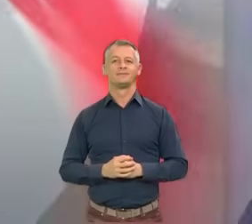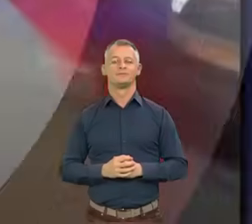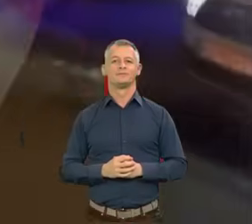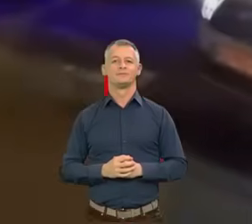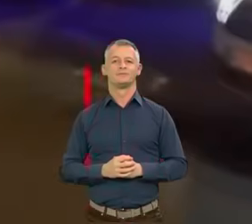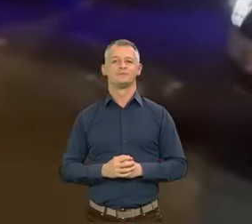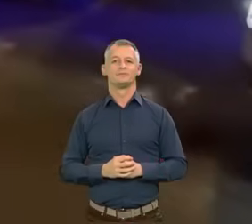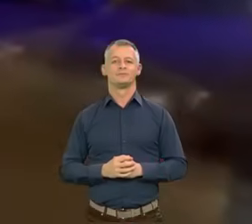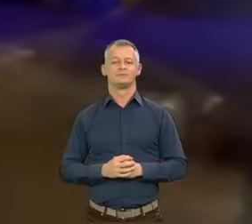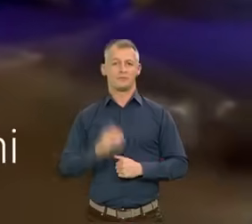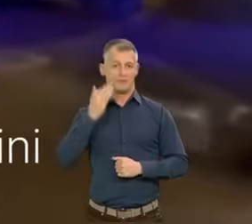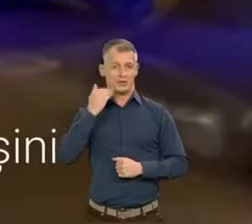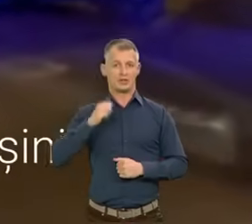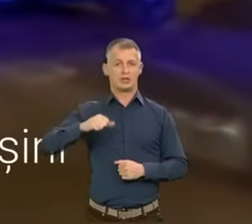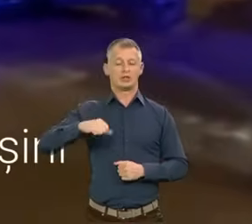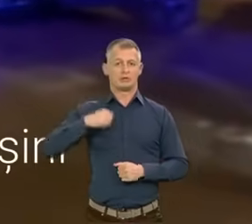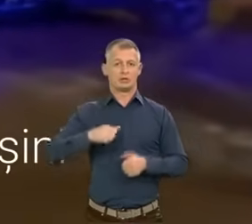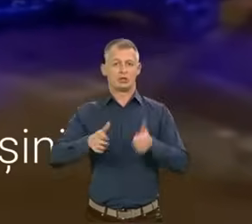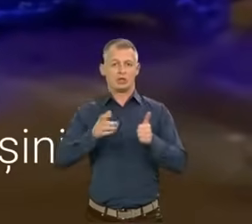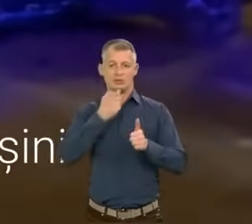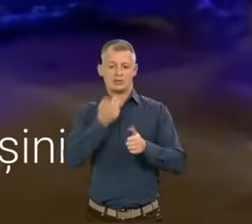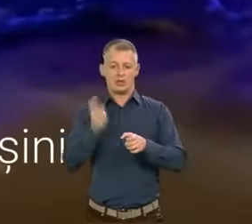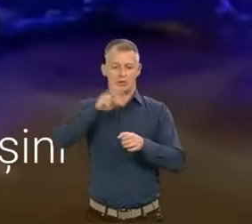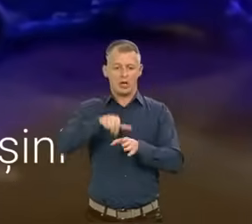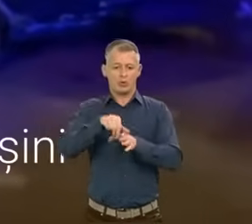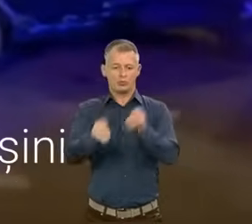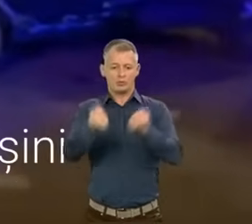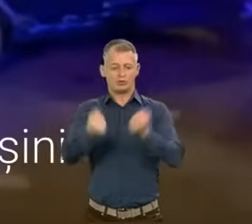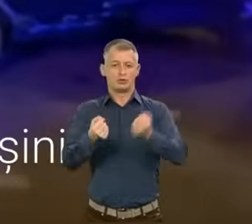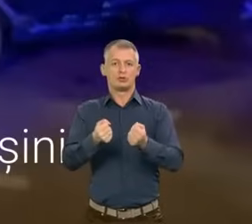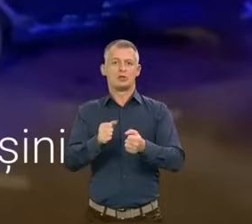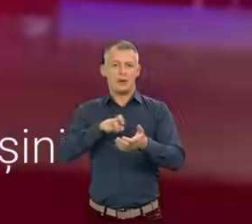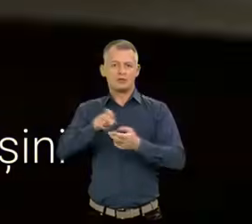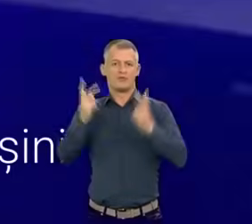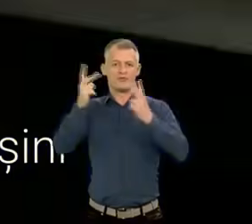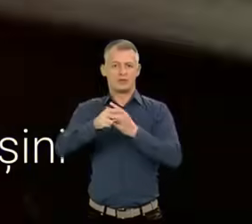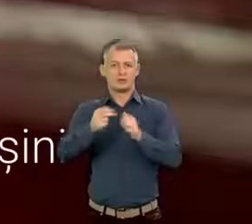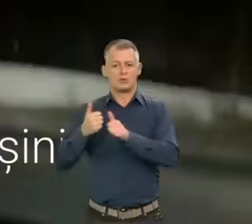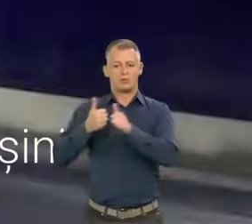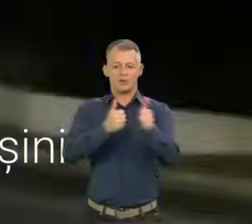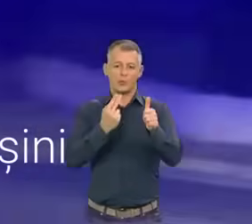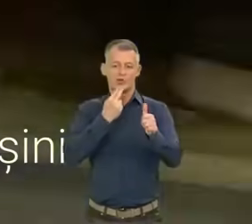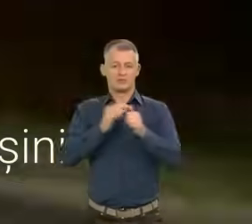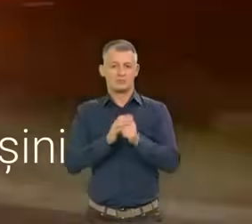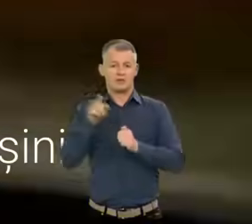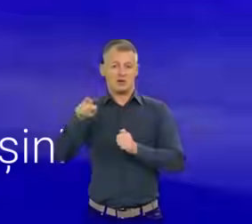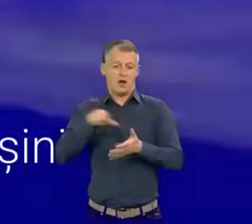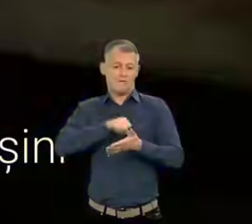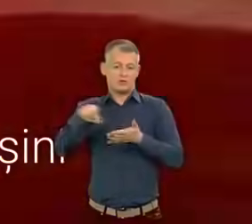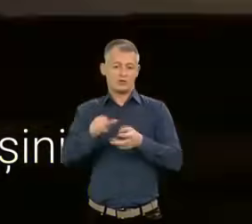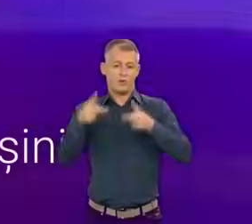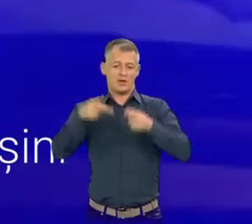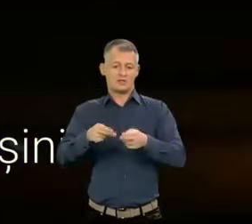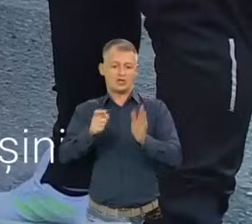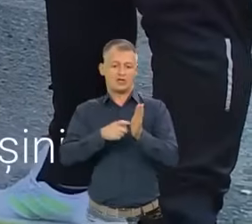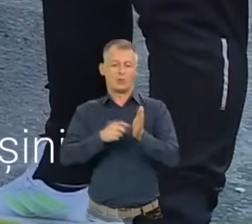zilei o adolescentă de 16 ani s a urcat la volanul unui bolic și a gonit pe șosea cu poliția pe urmele ei a refuzat să oprească la